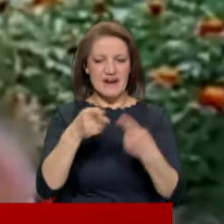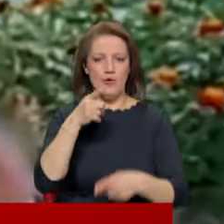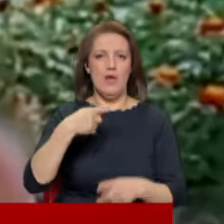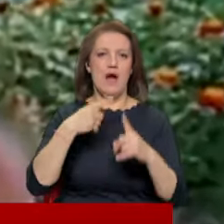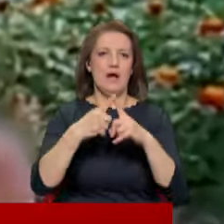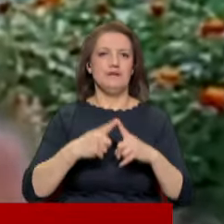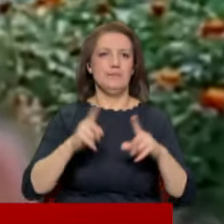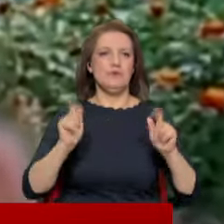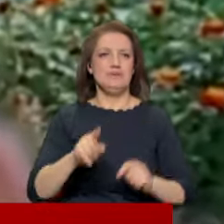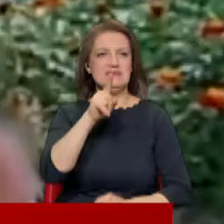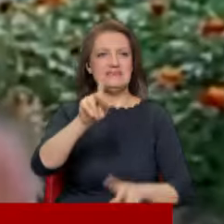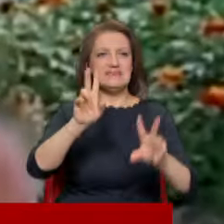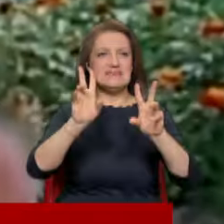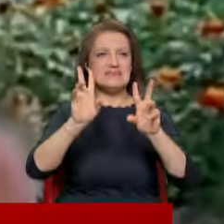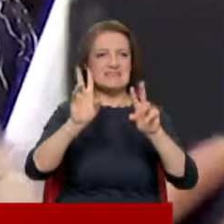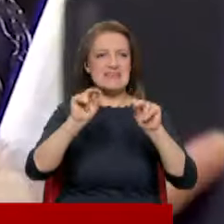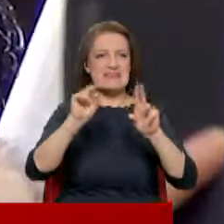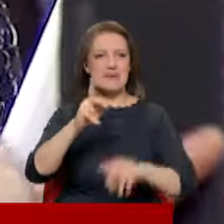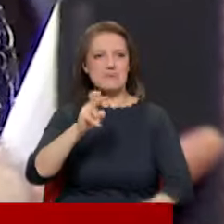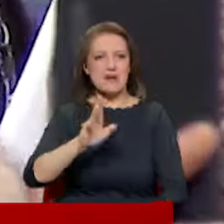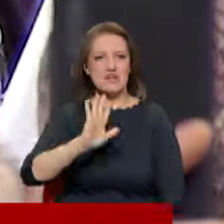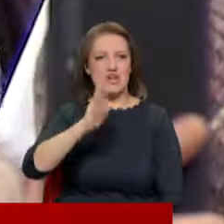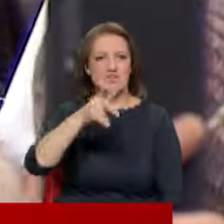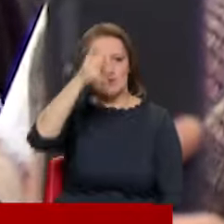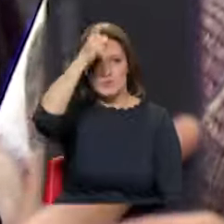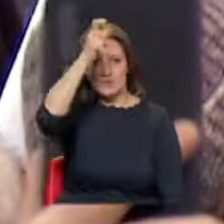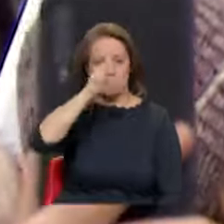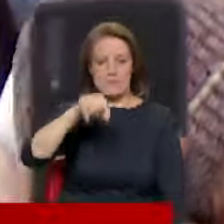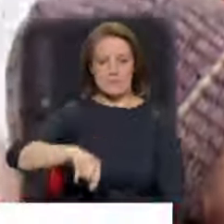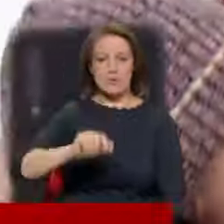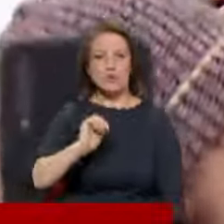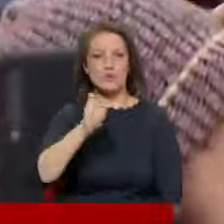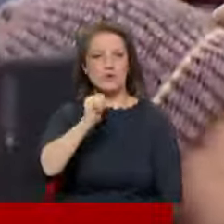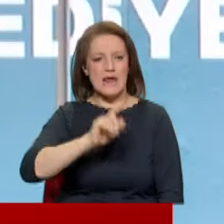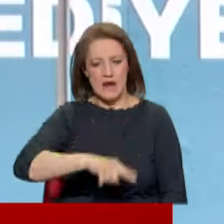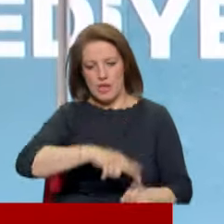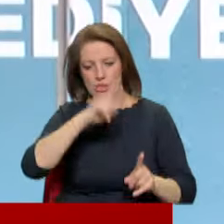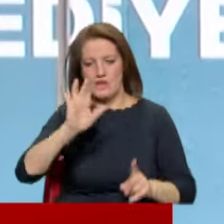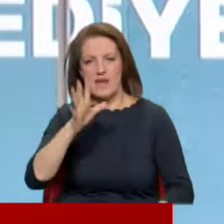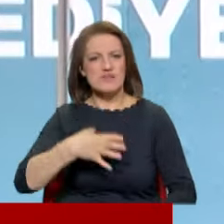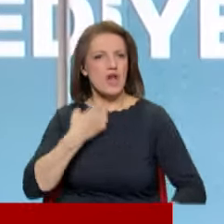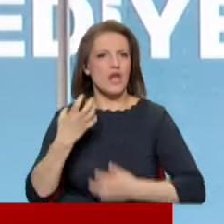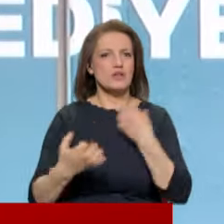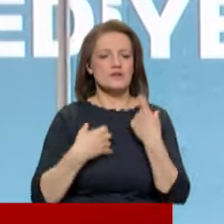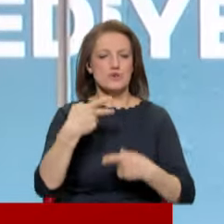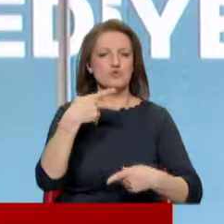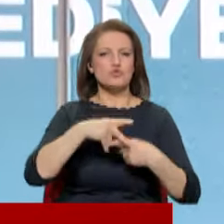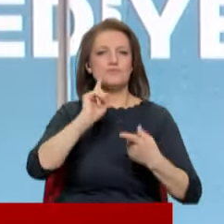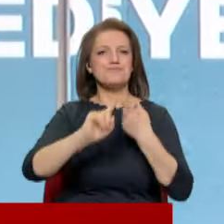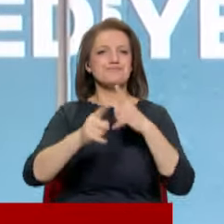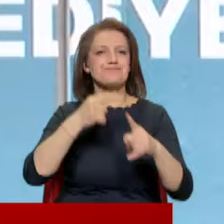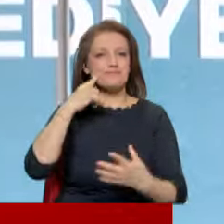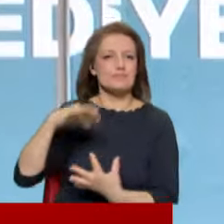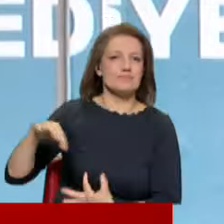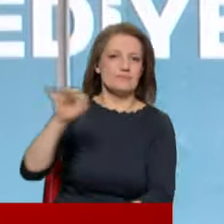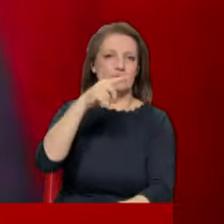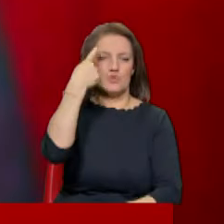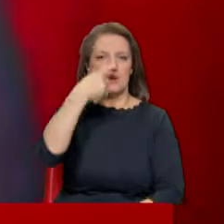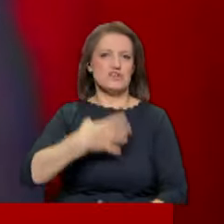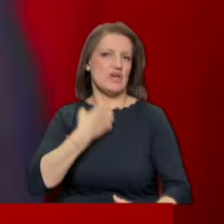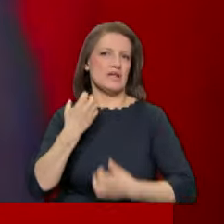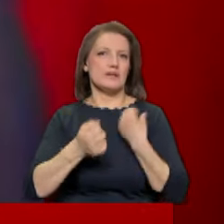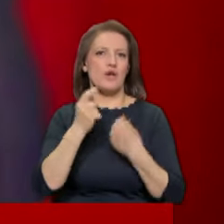hesaplıyorum. Siz yeter ki partimize geçin. Türkiye bugüne kadar ne çektiyse zübük siyasetçi tiplerinden